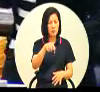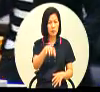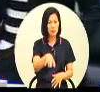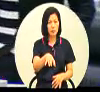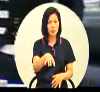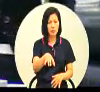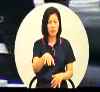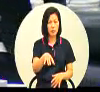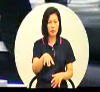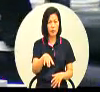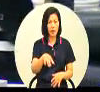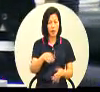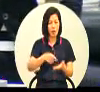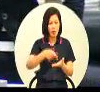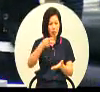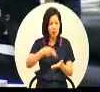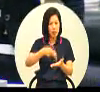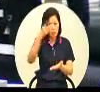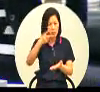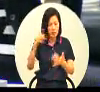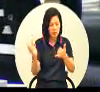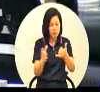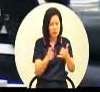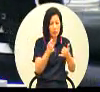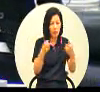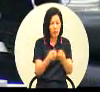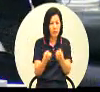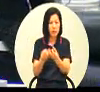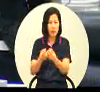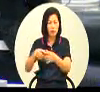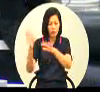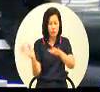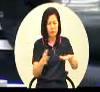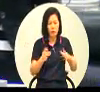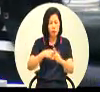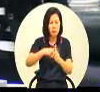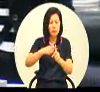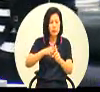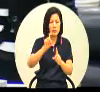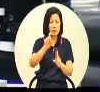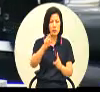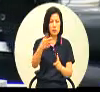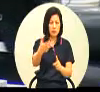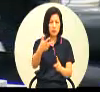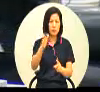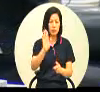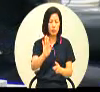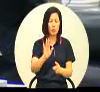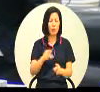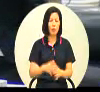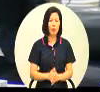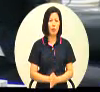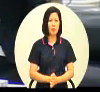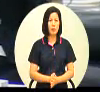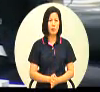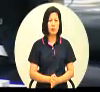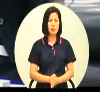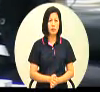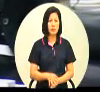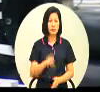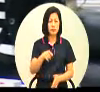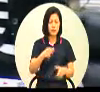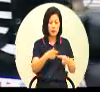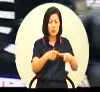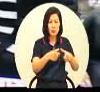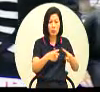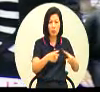经历过2次很重大的台风，风力高达17级， 哦，那不只是我们林鹿巷公园，有